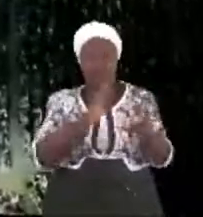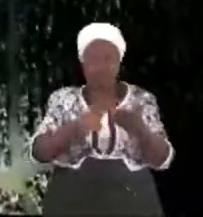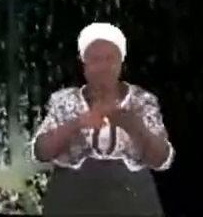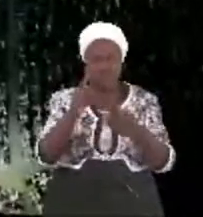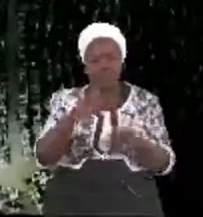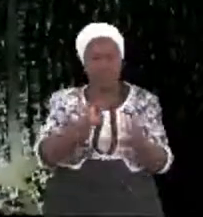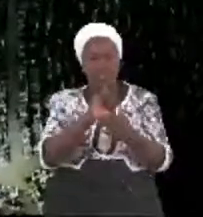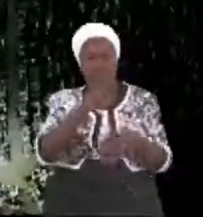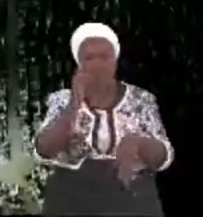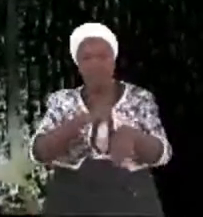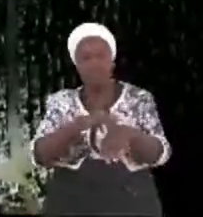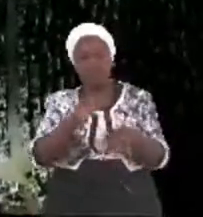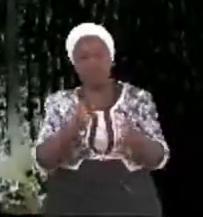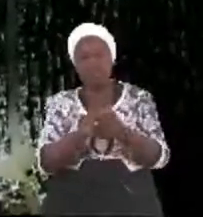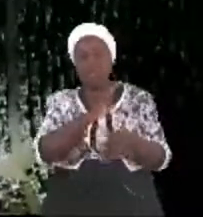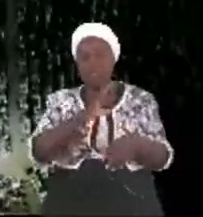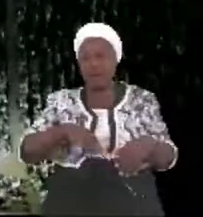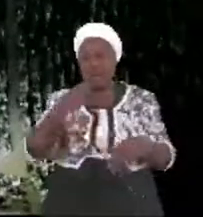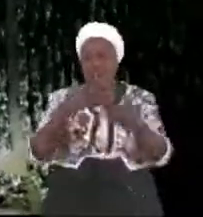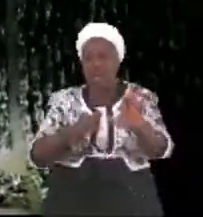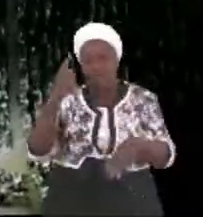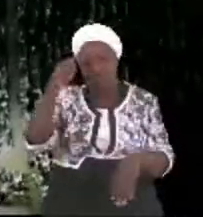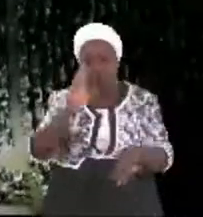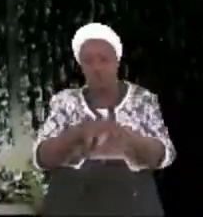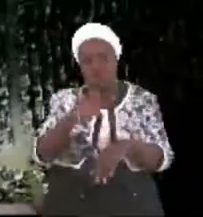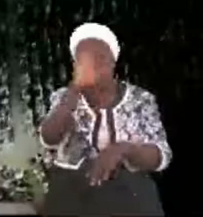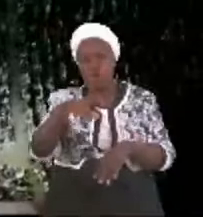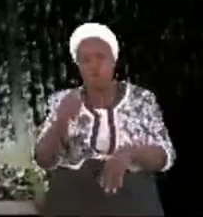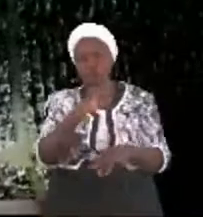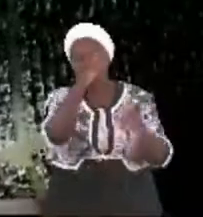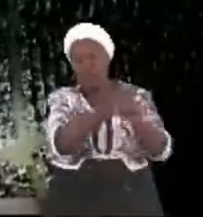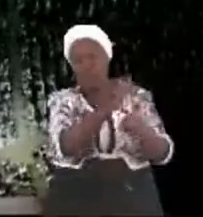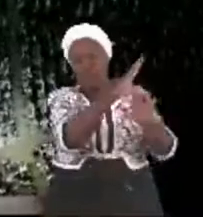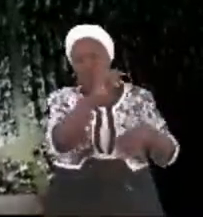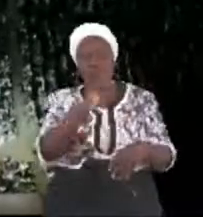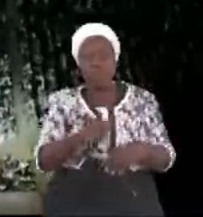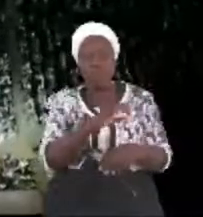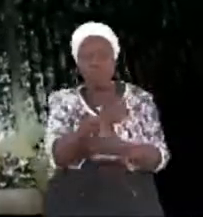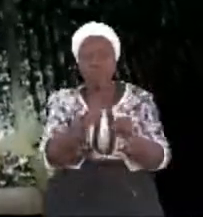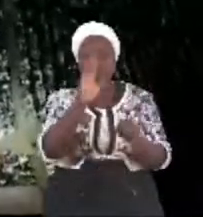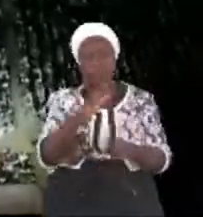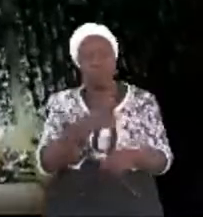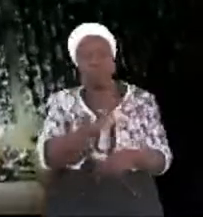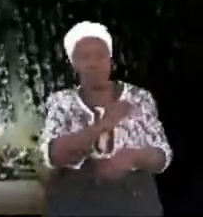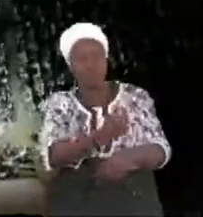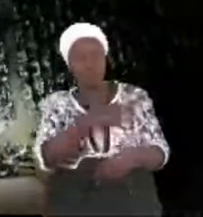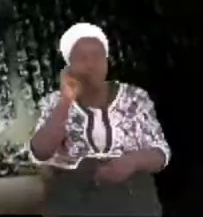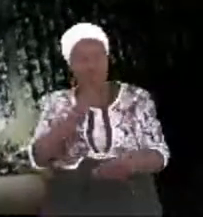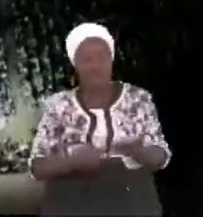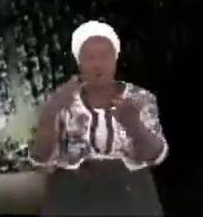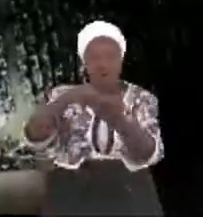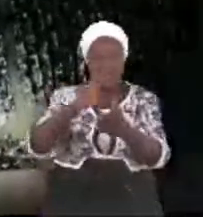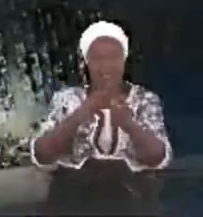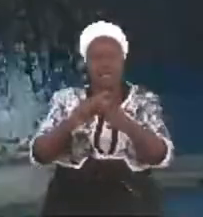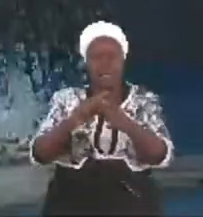pardonner. C'est en ce moment que Christ, qui est mort pour toi sur la croix du calvaire, va sauver ton âme. Il se leva et